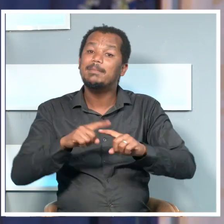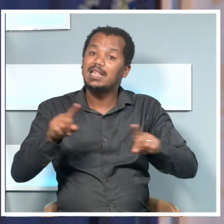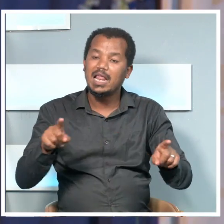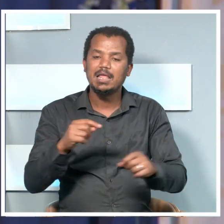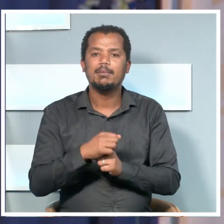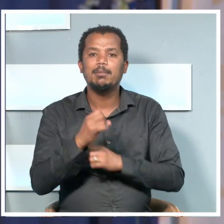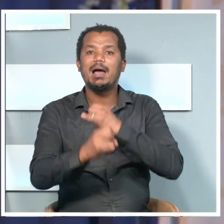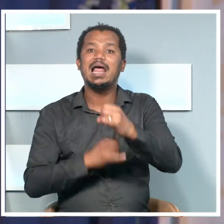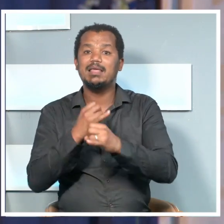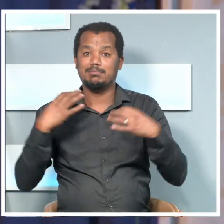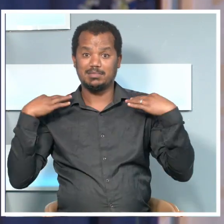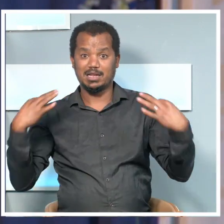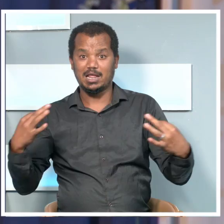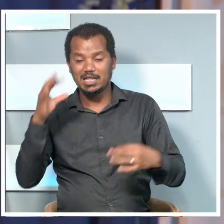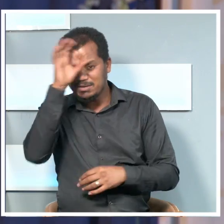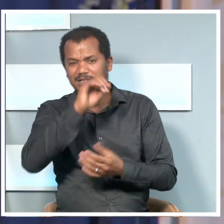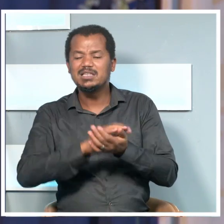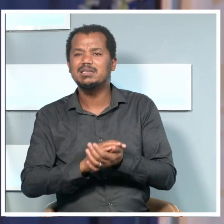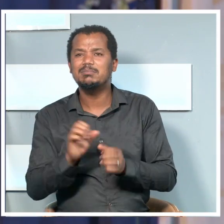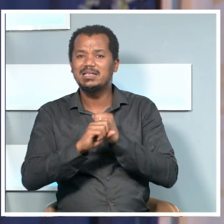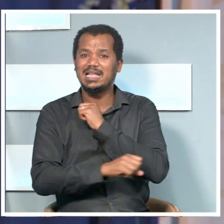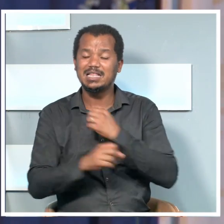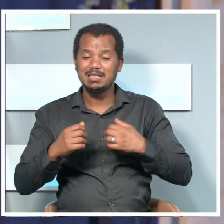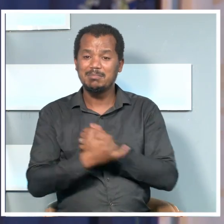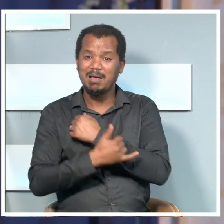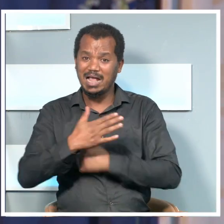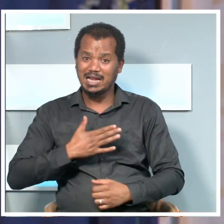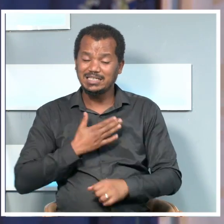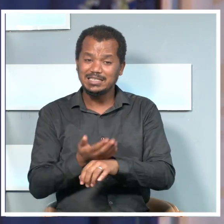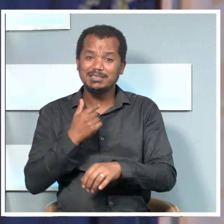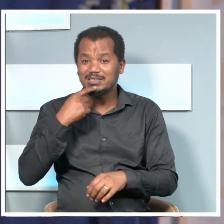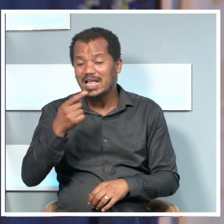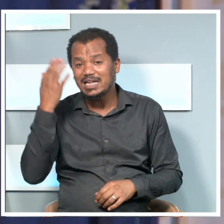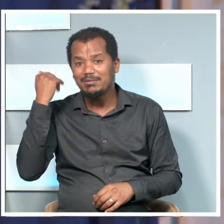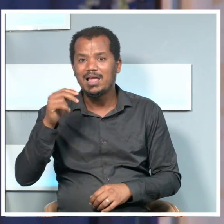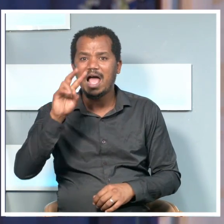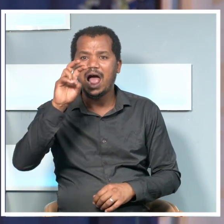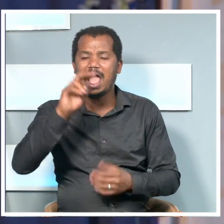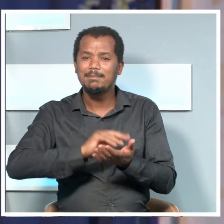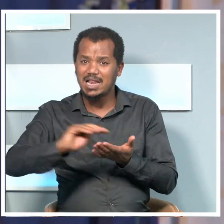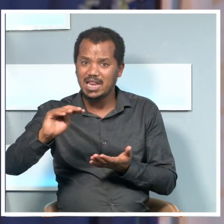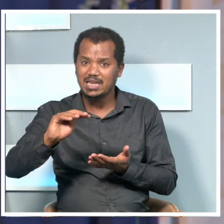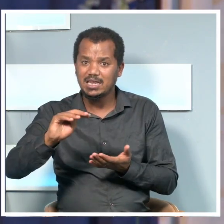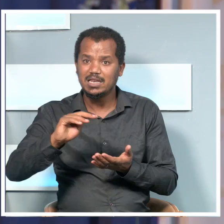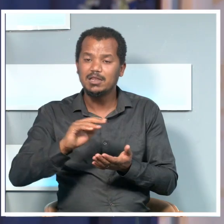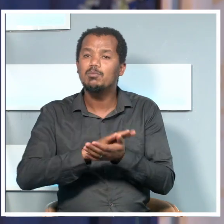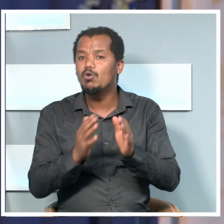በተለይም በዓለም ጤና ድርጅት ግምት መሰረት በሀገራችን ቅድም ሲጠቀስ እንደነበረው እስከ 20